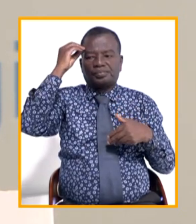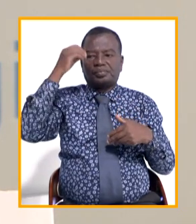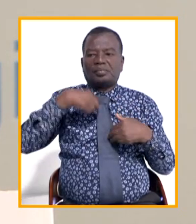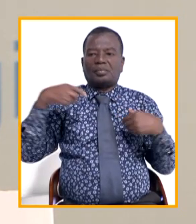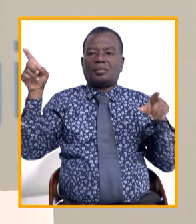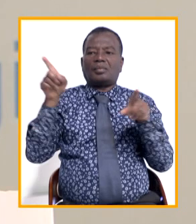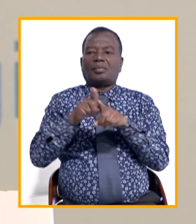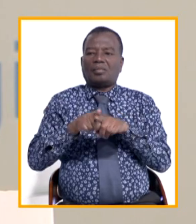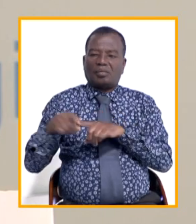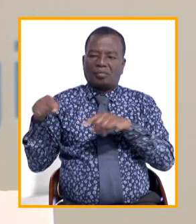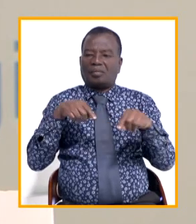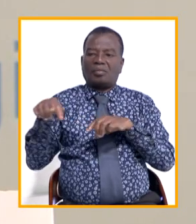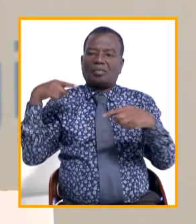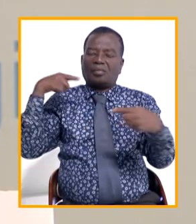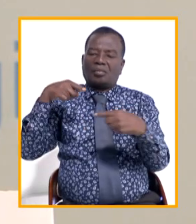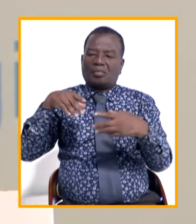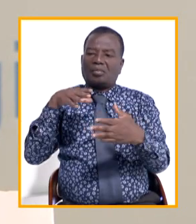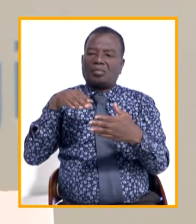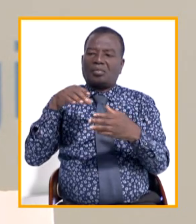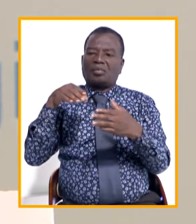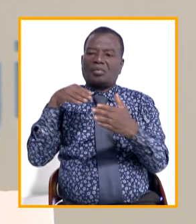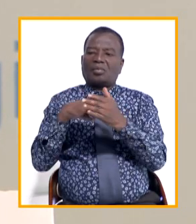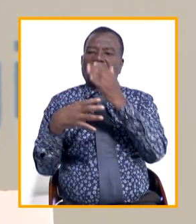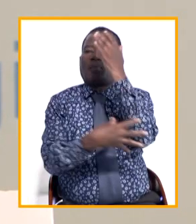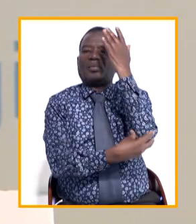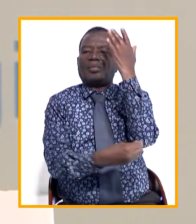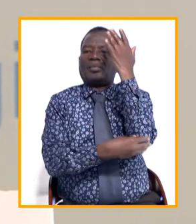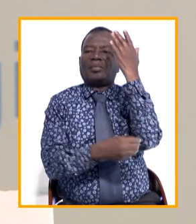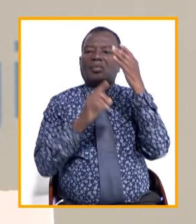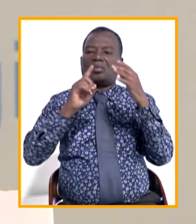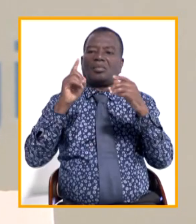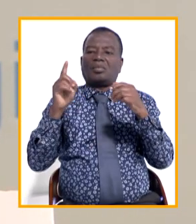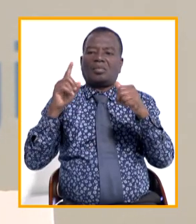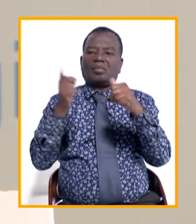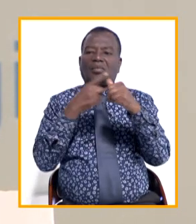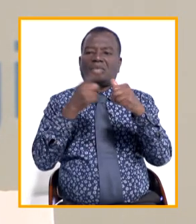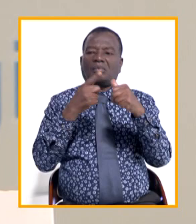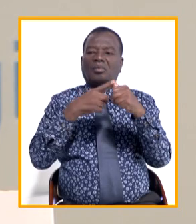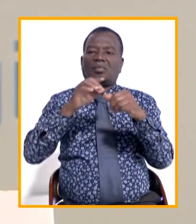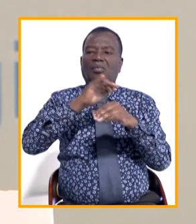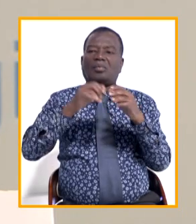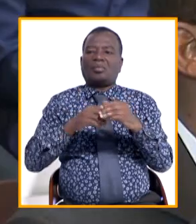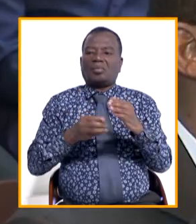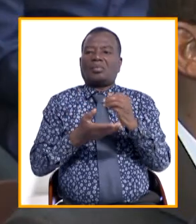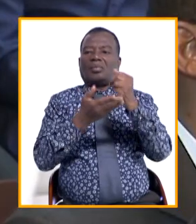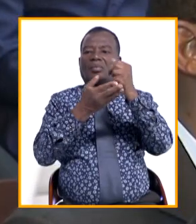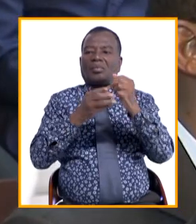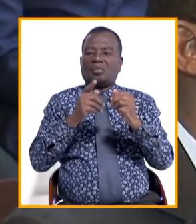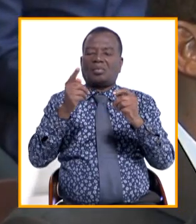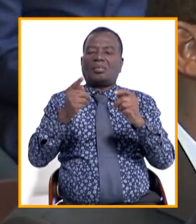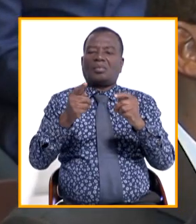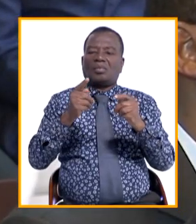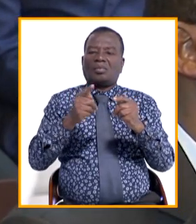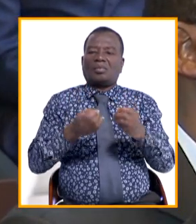a également fait de la lutte contre l'extrême pauvreté une de ses priorités, tout en contribuant à